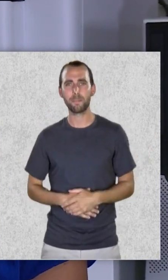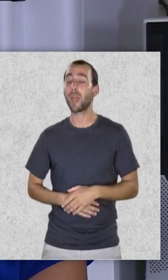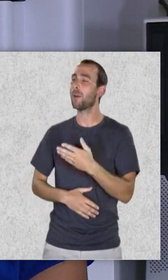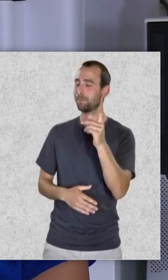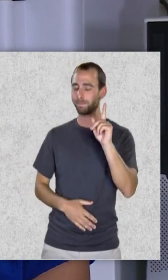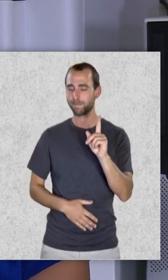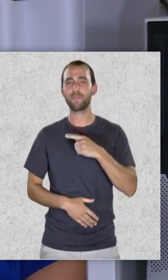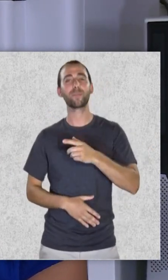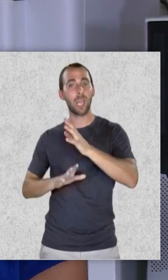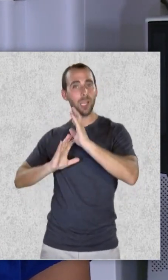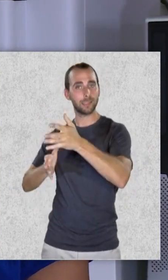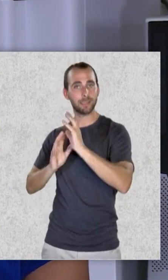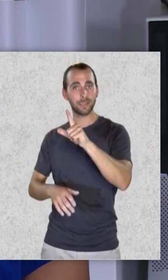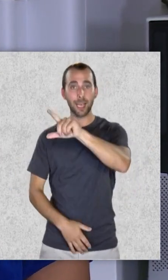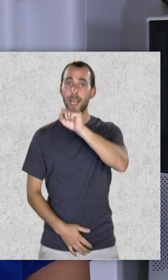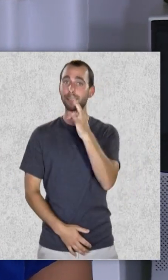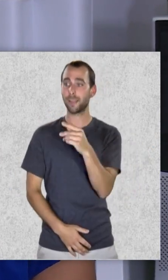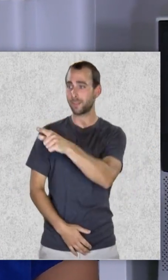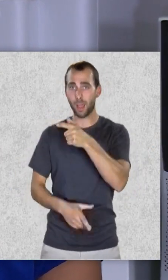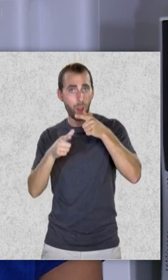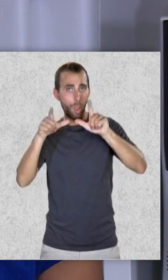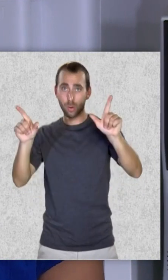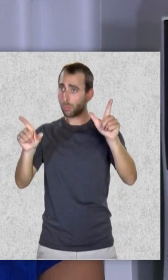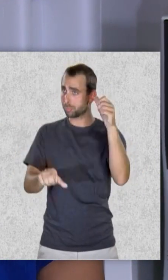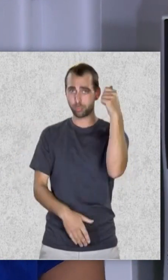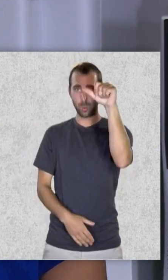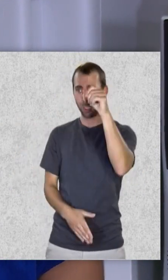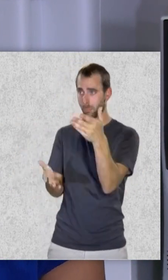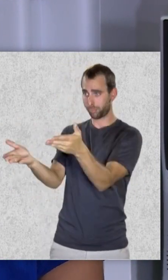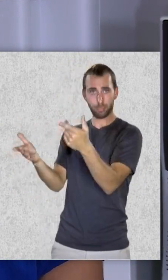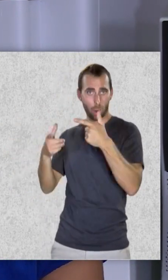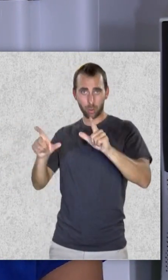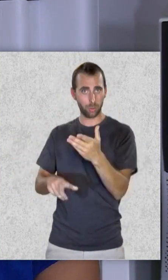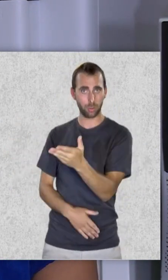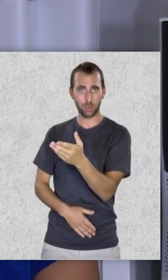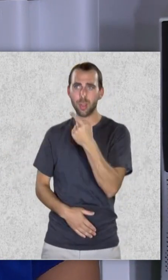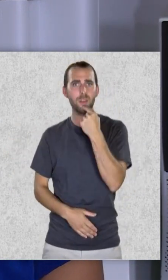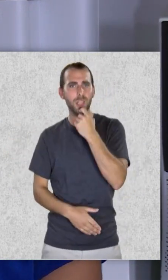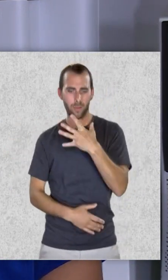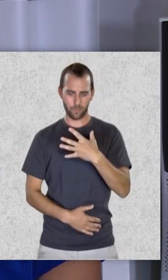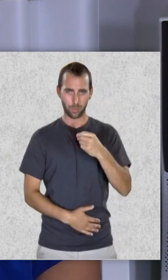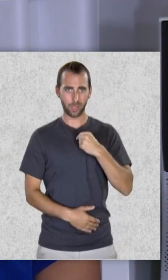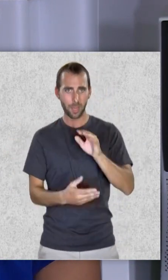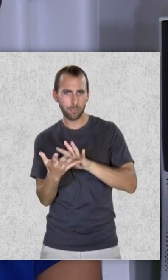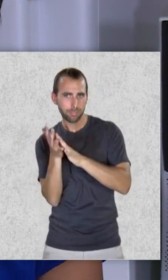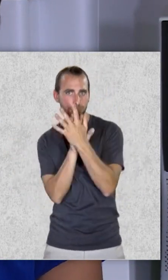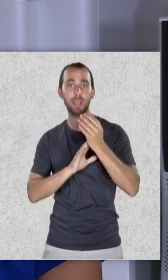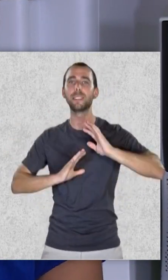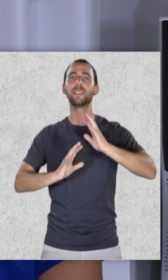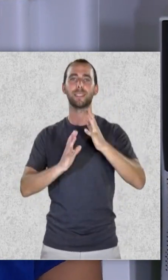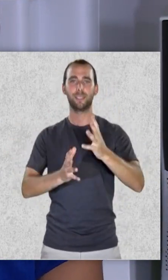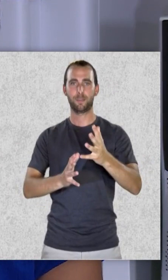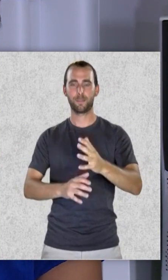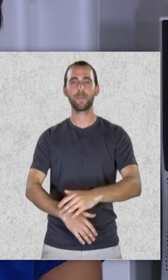une langue à part, oui. qui représente le français, si vous voulez, sous forme de signes.